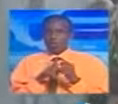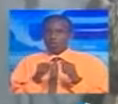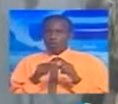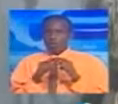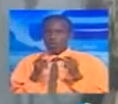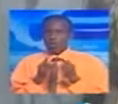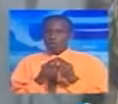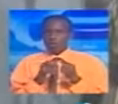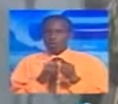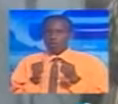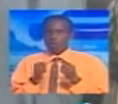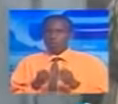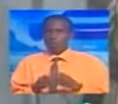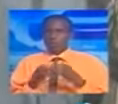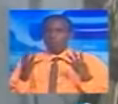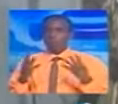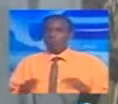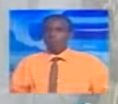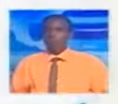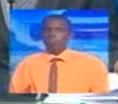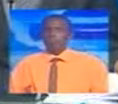déclenché ses explosifs.